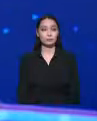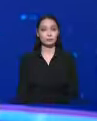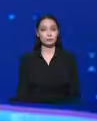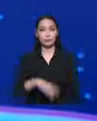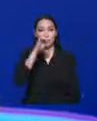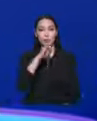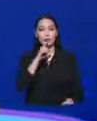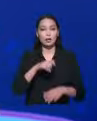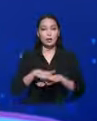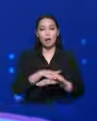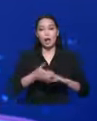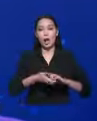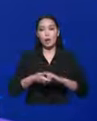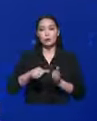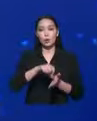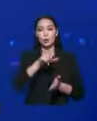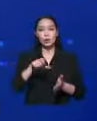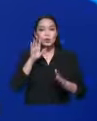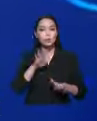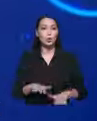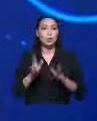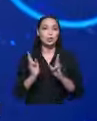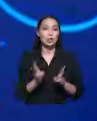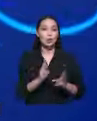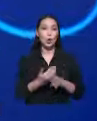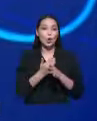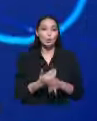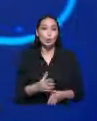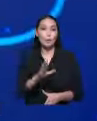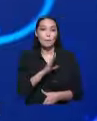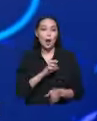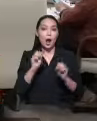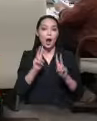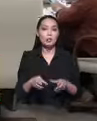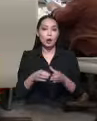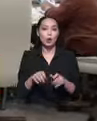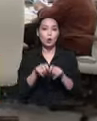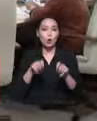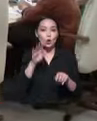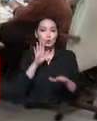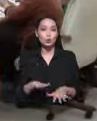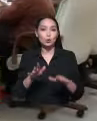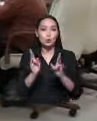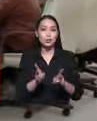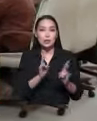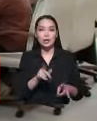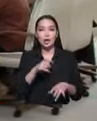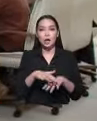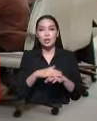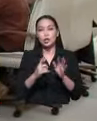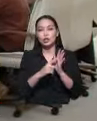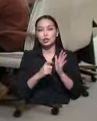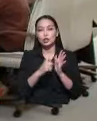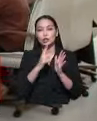Қазақстан халқы ассамблеясының өкілдері де су тасқынынан зардап шеккендерге көмек қолын созды. Арнайы штабтар құрылып, су тасқынынан зардап шеккендерге